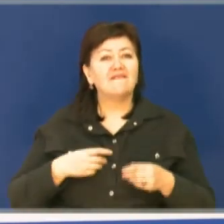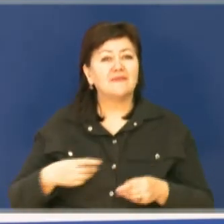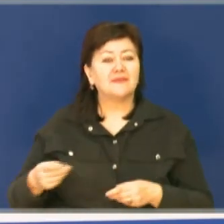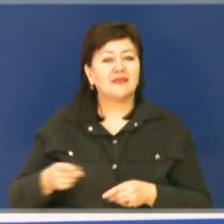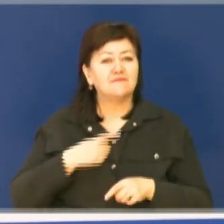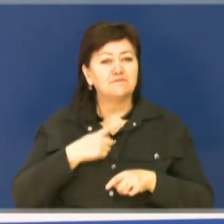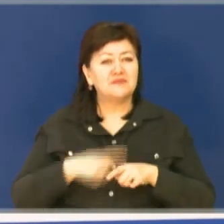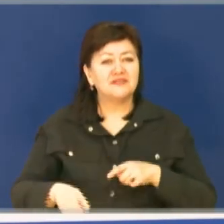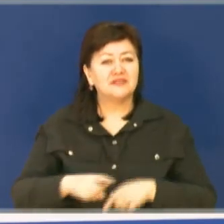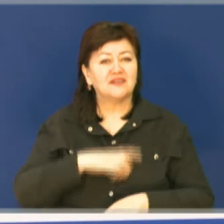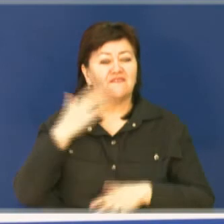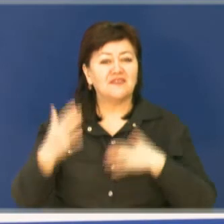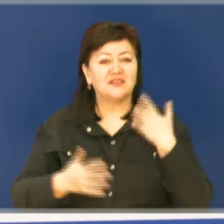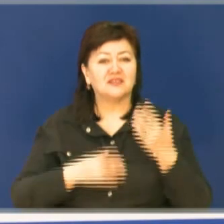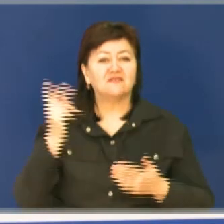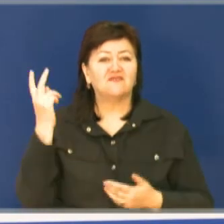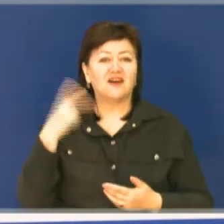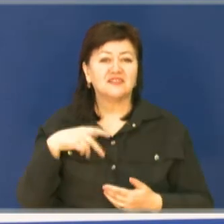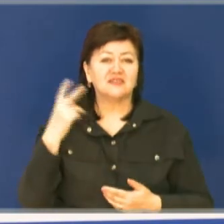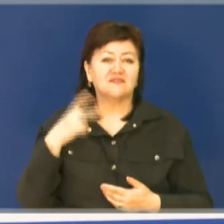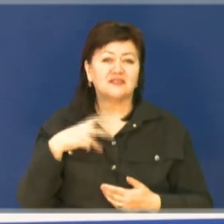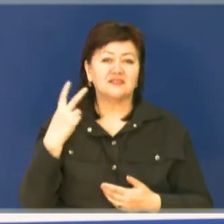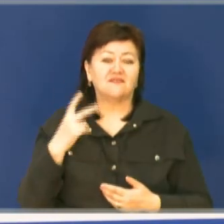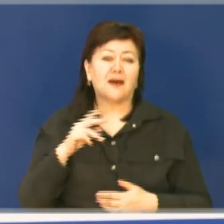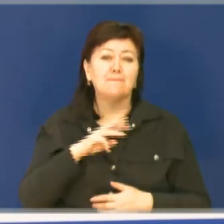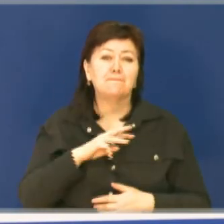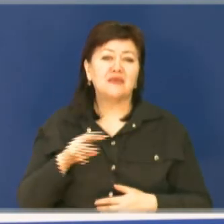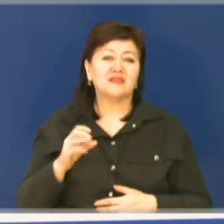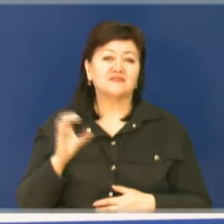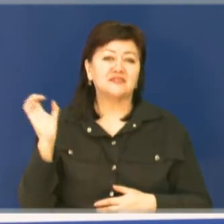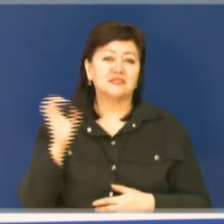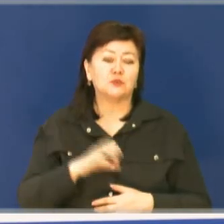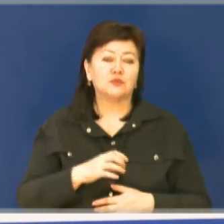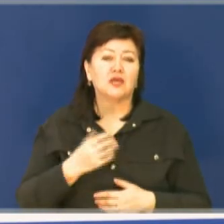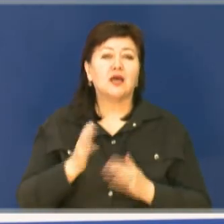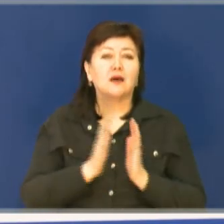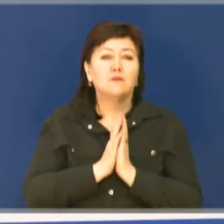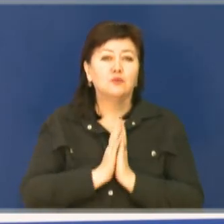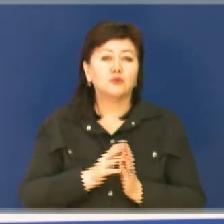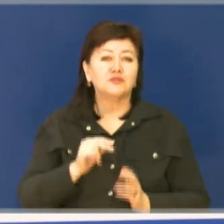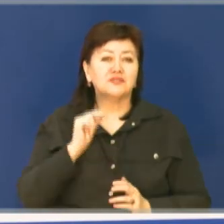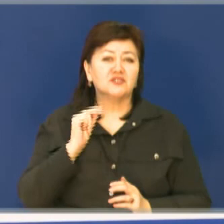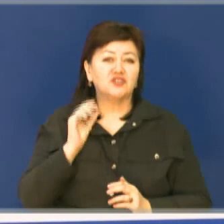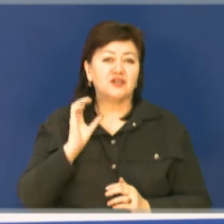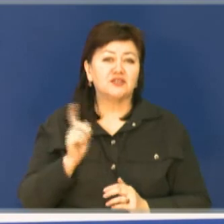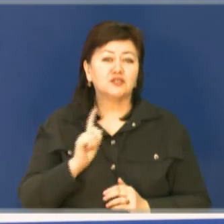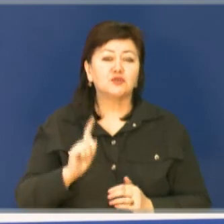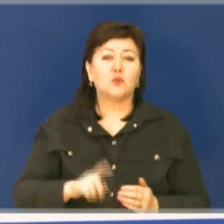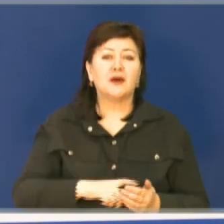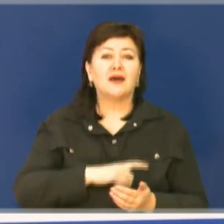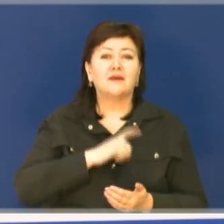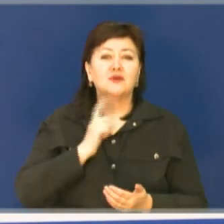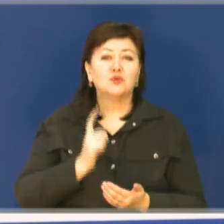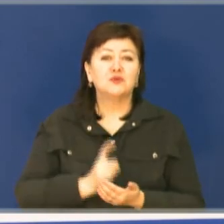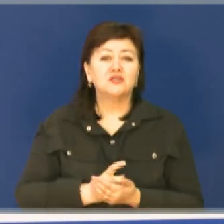могут достигать 15-20 метров в секунду. Специалисты управления просят горожан и гостей города соблюдать меры безопасности при